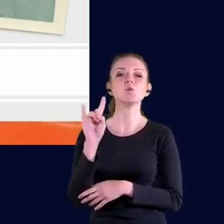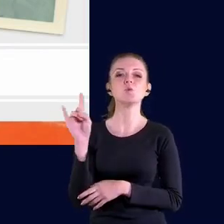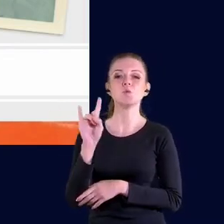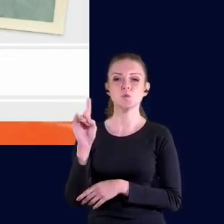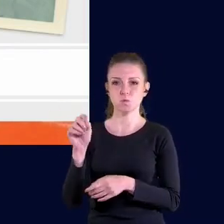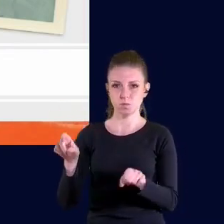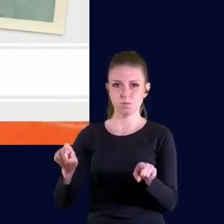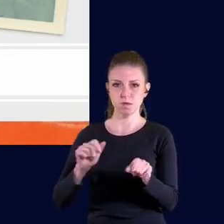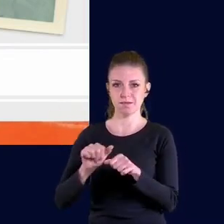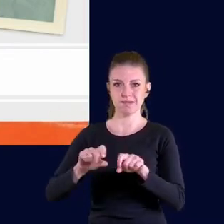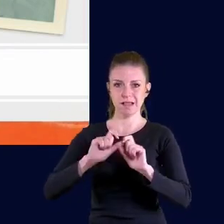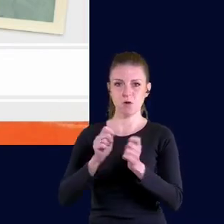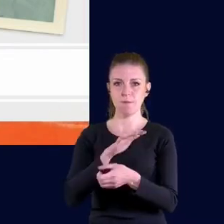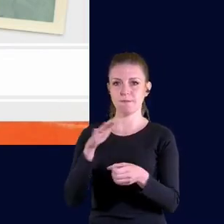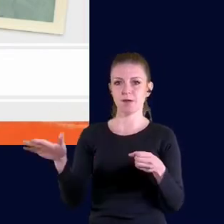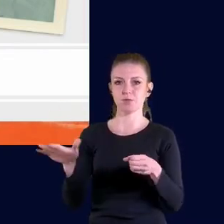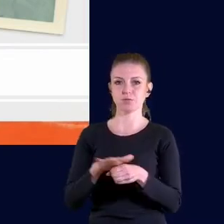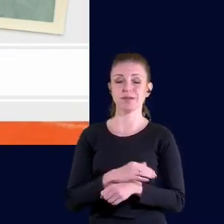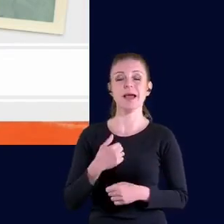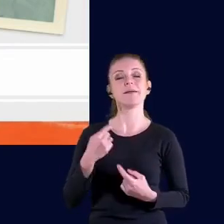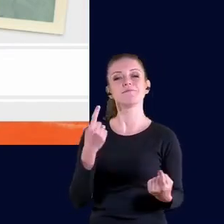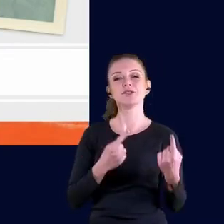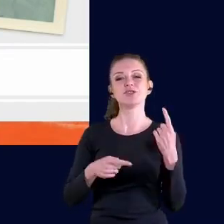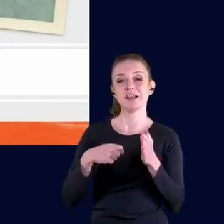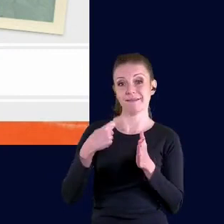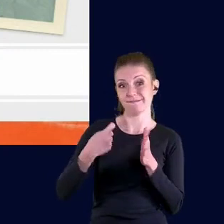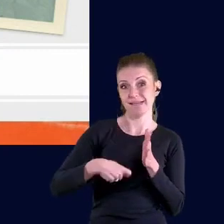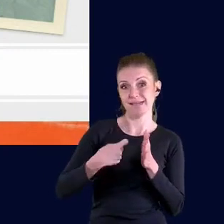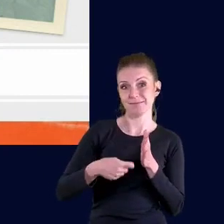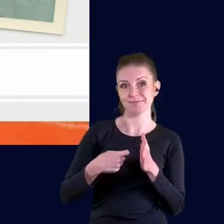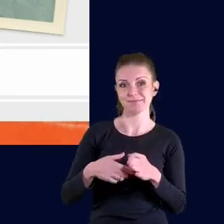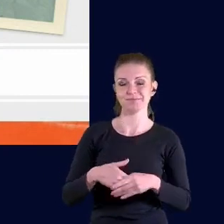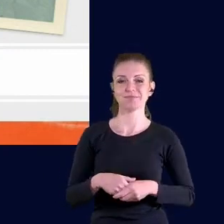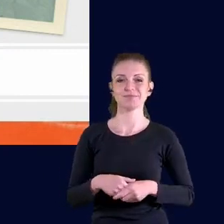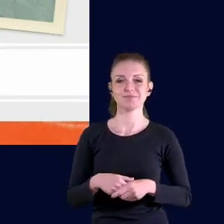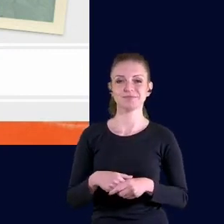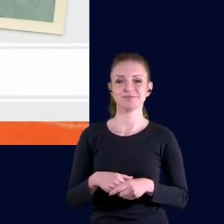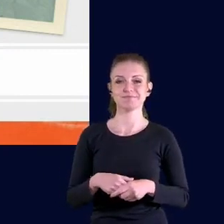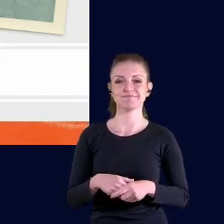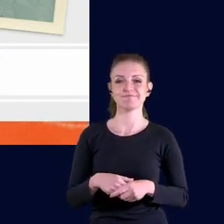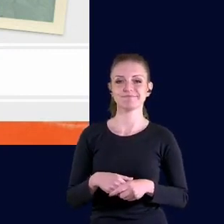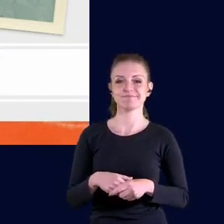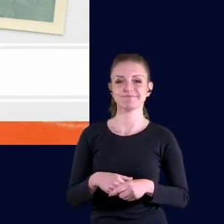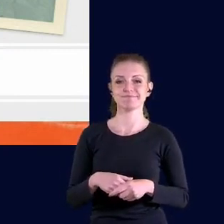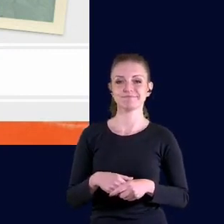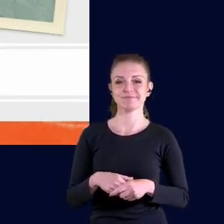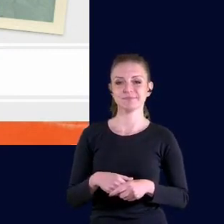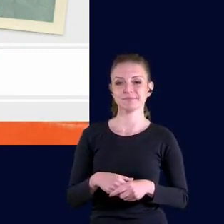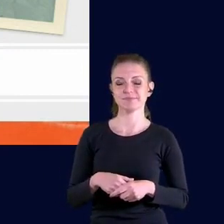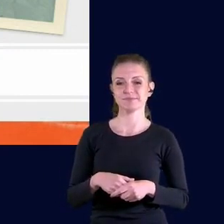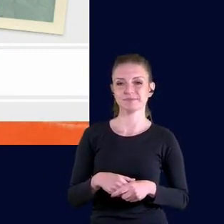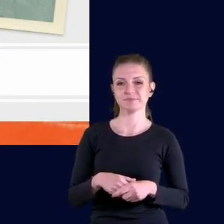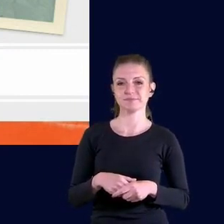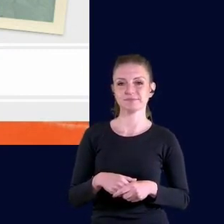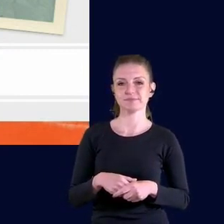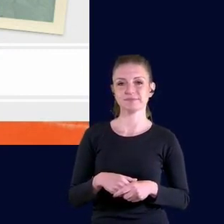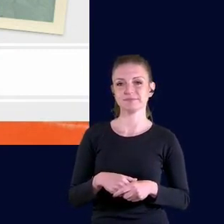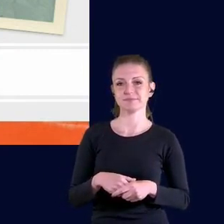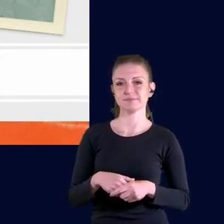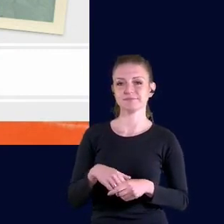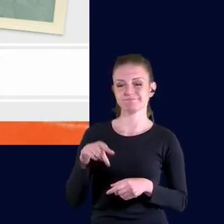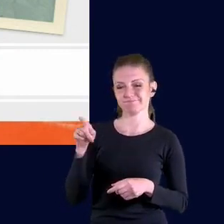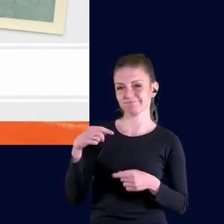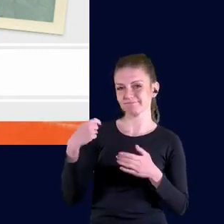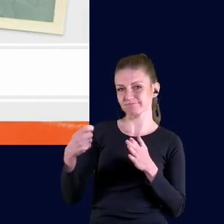i ja myślę o tym filmie zaczynając tą prezentację zaczynając rozmowę na temat dostępności